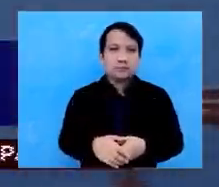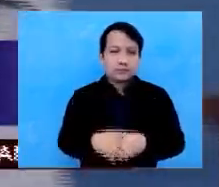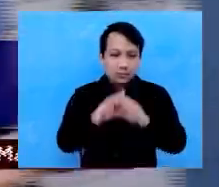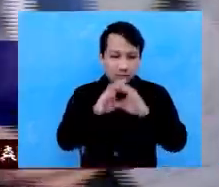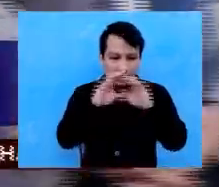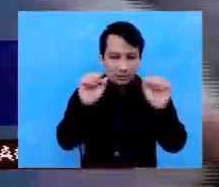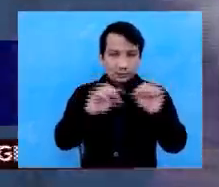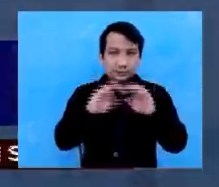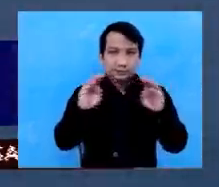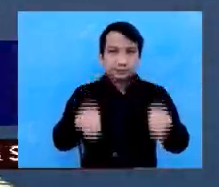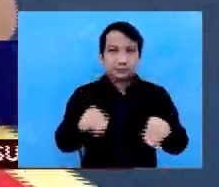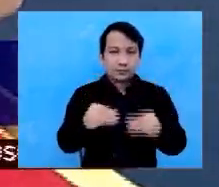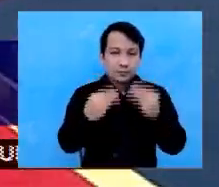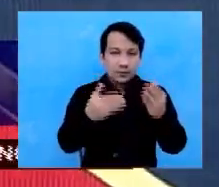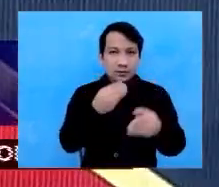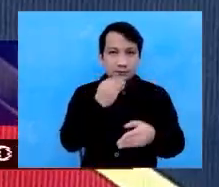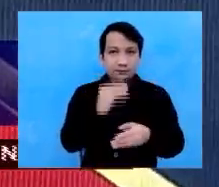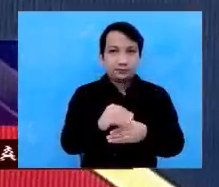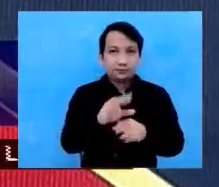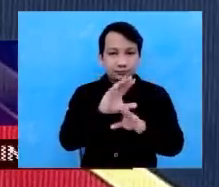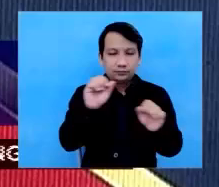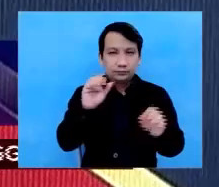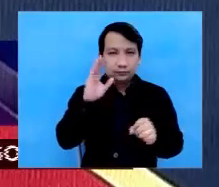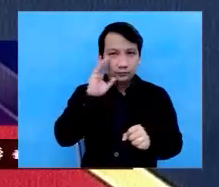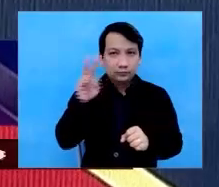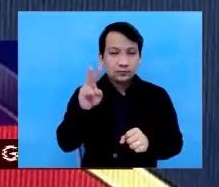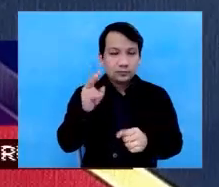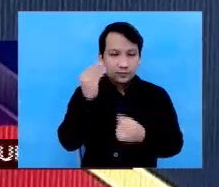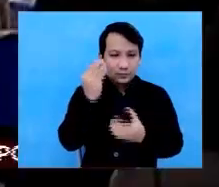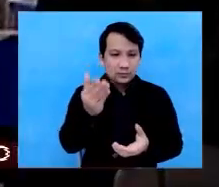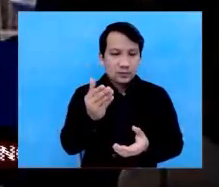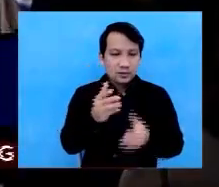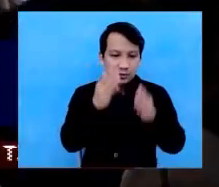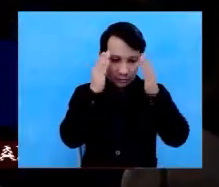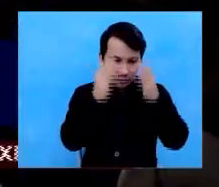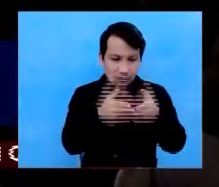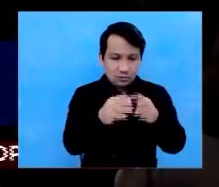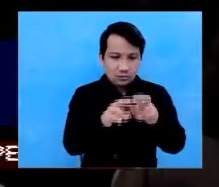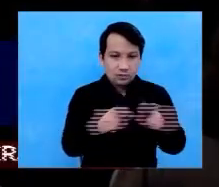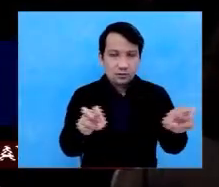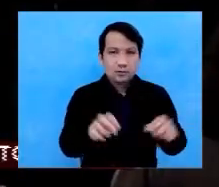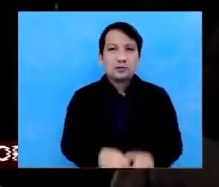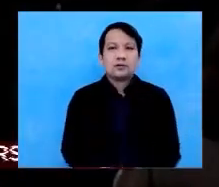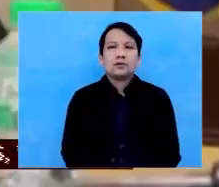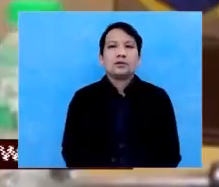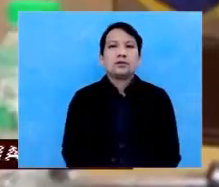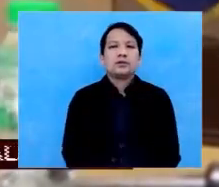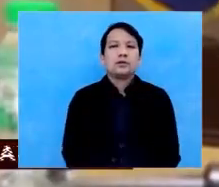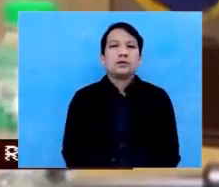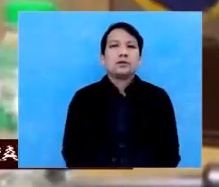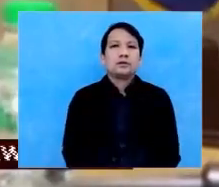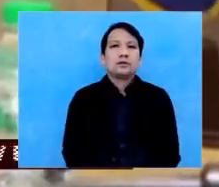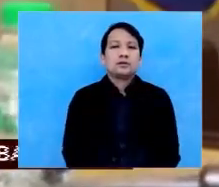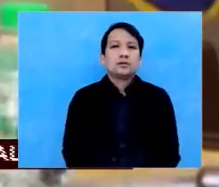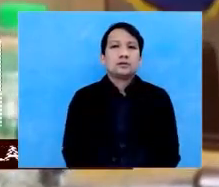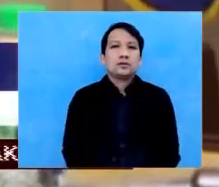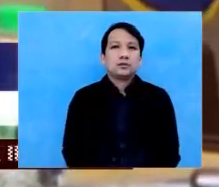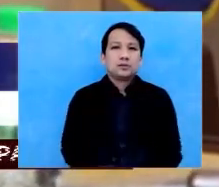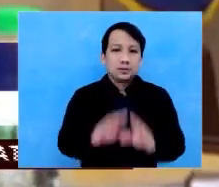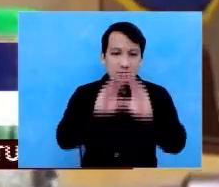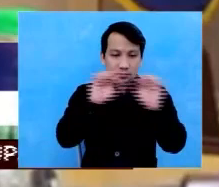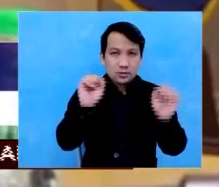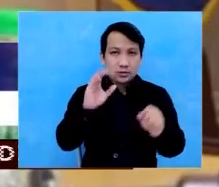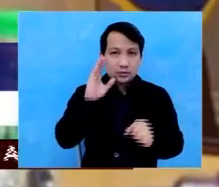na nagbigay na ng utos si Pangulong Bongbong Marcos para tutukan ng imbestigasyon. The Office of the President,